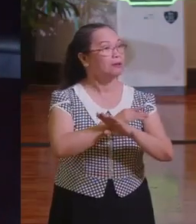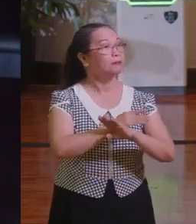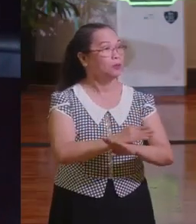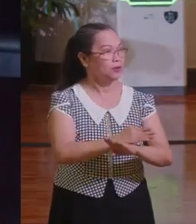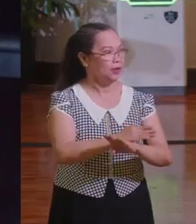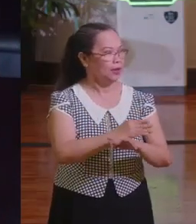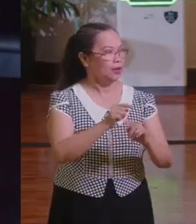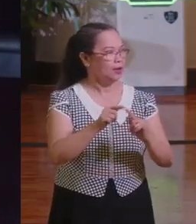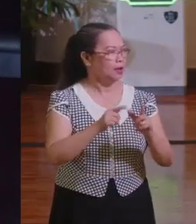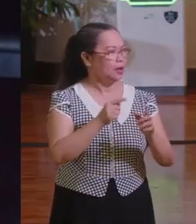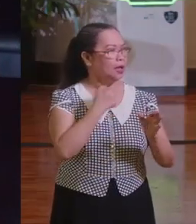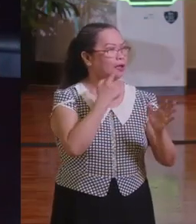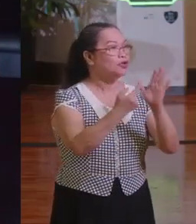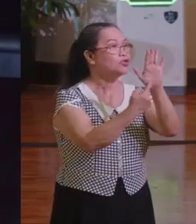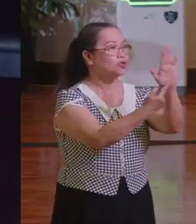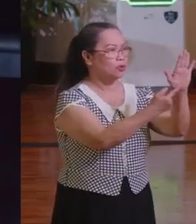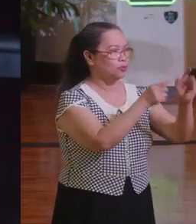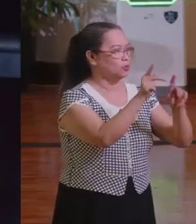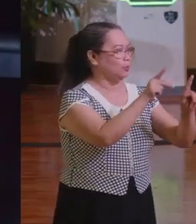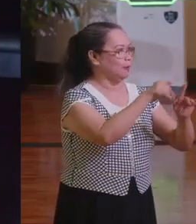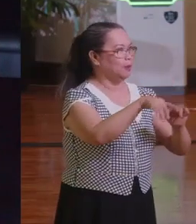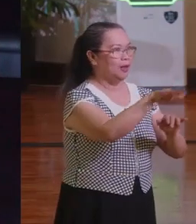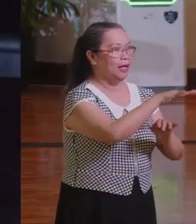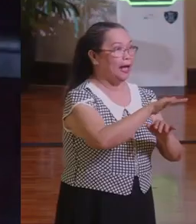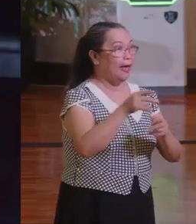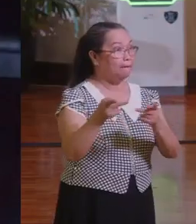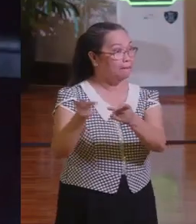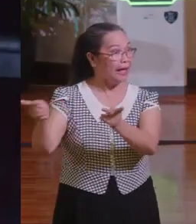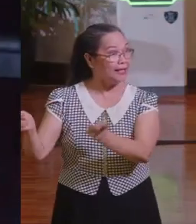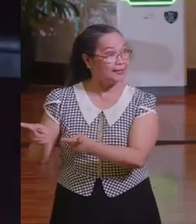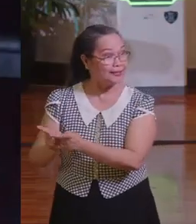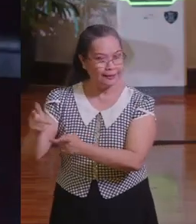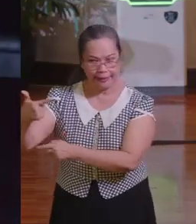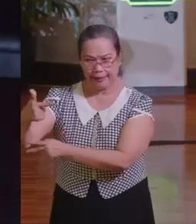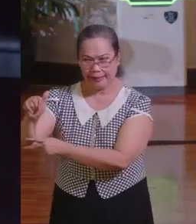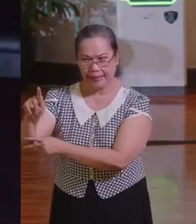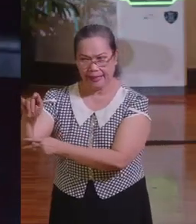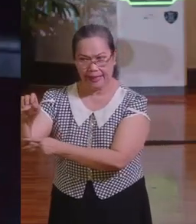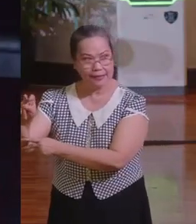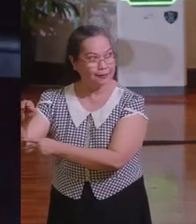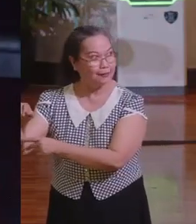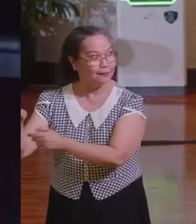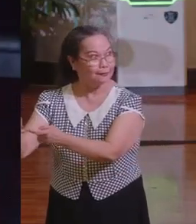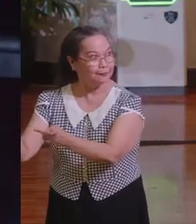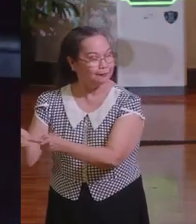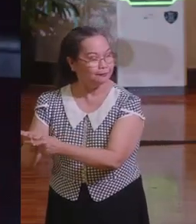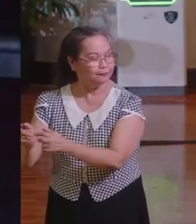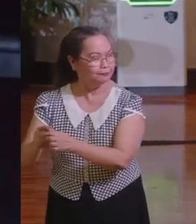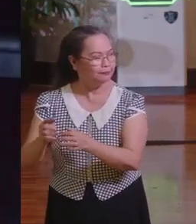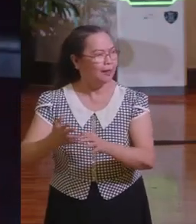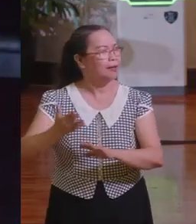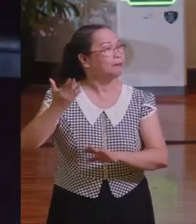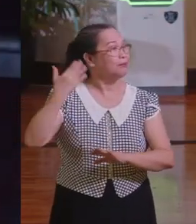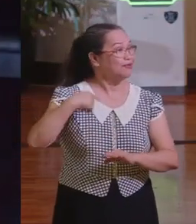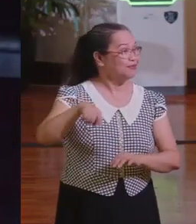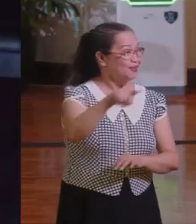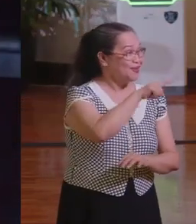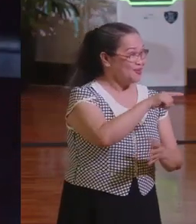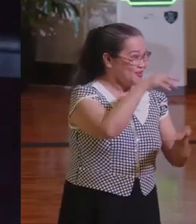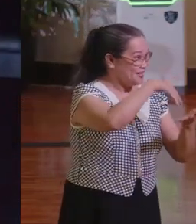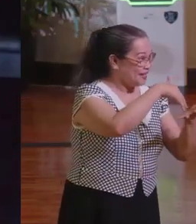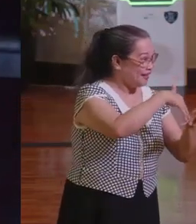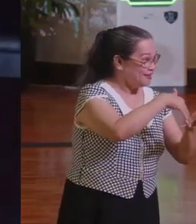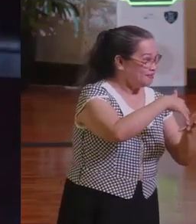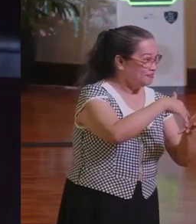dinipensahan at ipinahayag sa mga taga-Galatia. So, nung nakaraan, napag-aralan natin